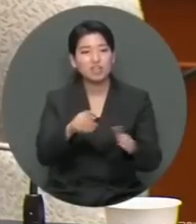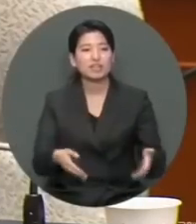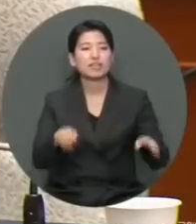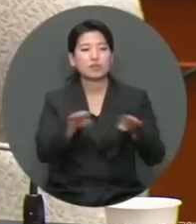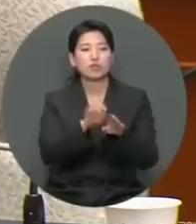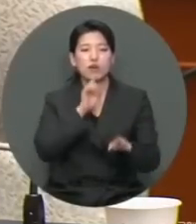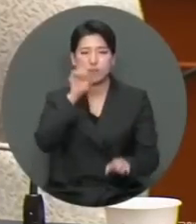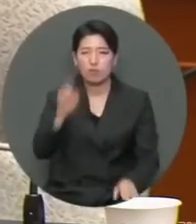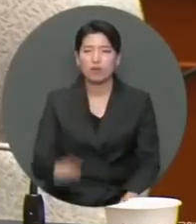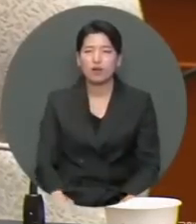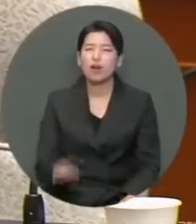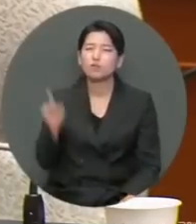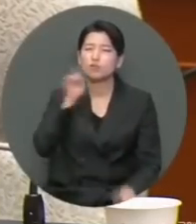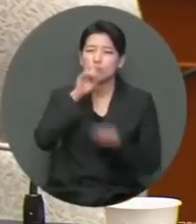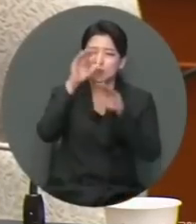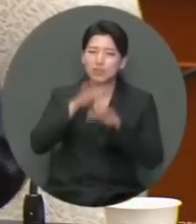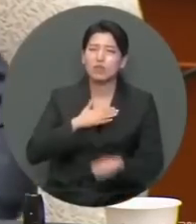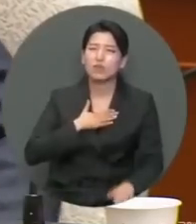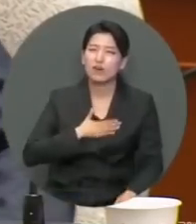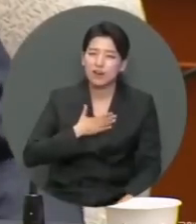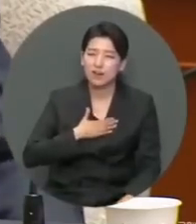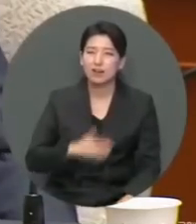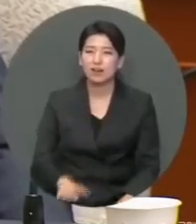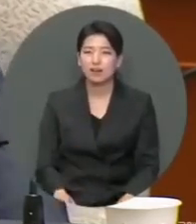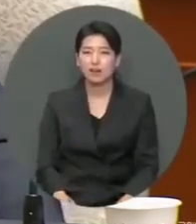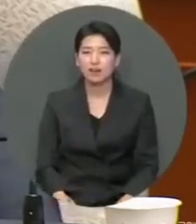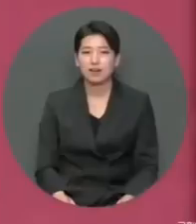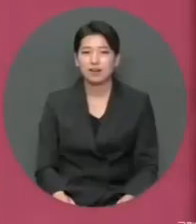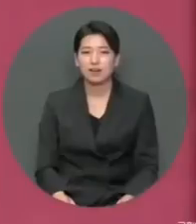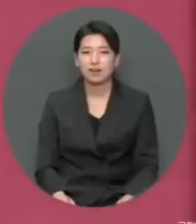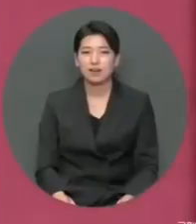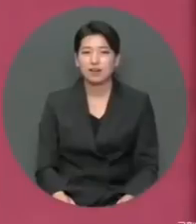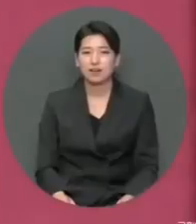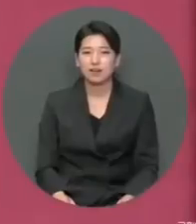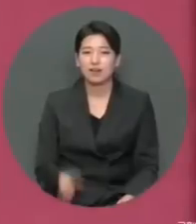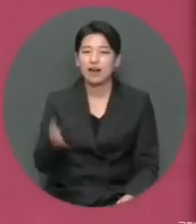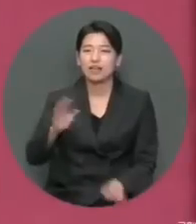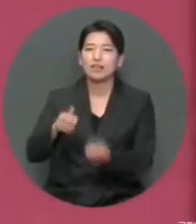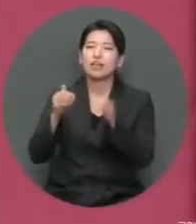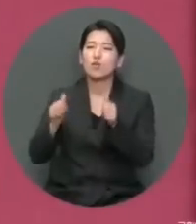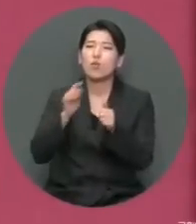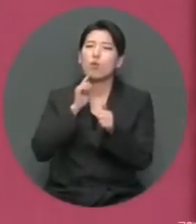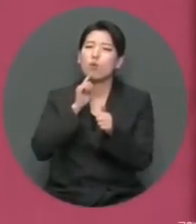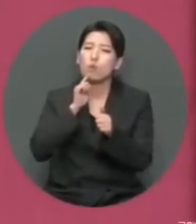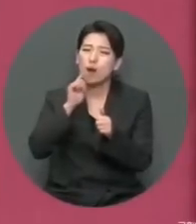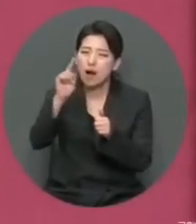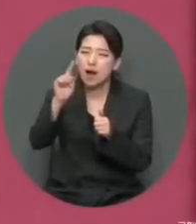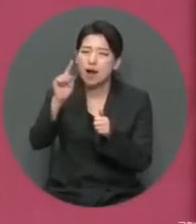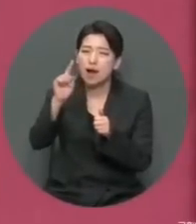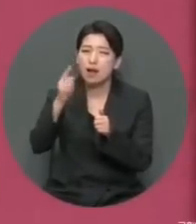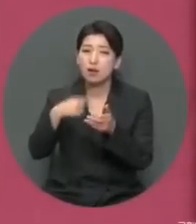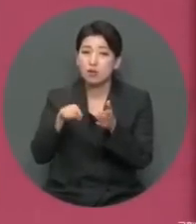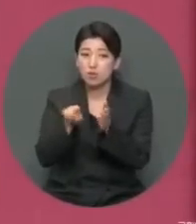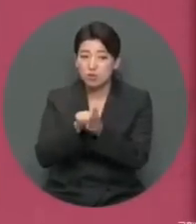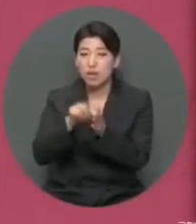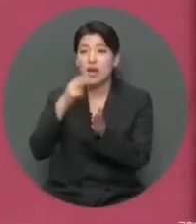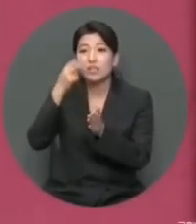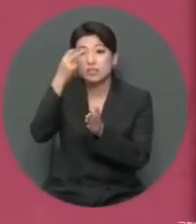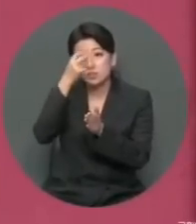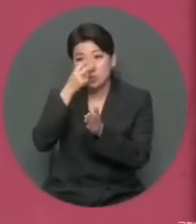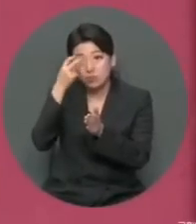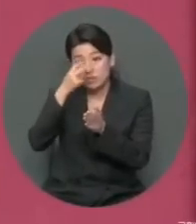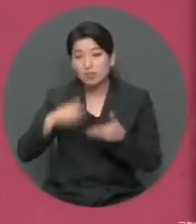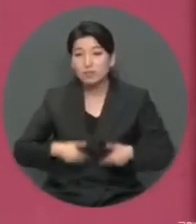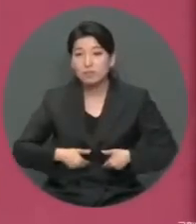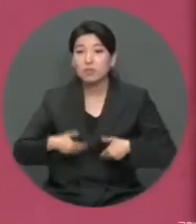됩니다. 아, 무슨 말씀이신지 네. 알겠는데요. 고발 여부를 판단하기 위한 조사는 할 필요가 없다. 이런 취지로